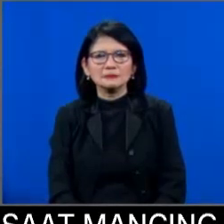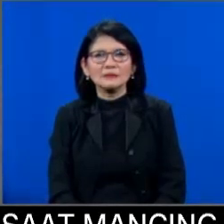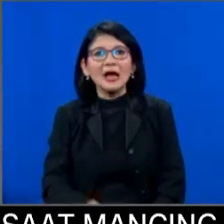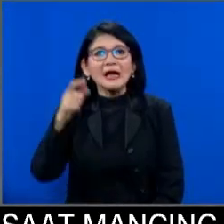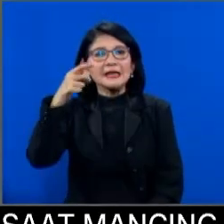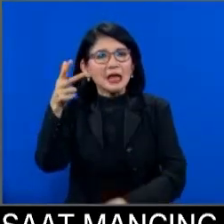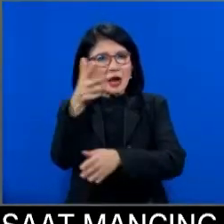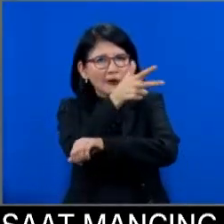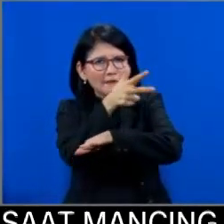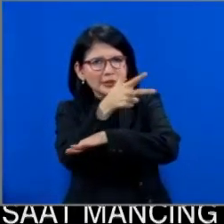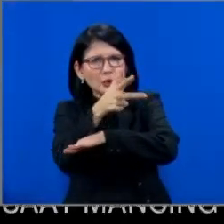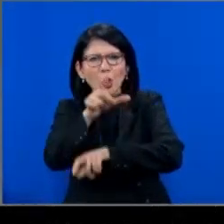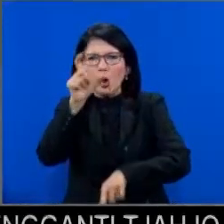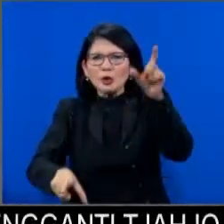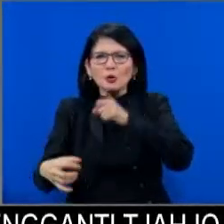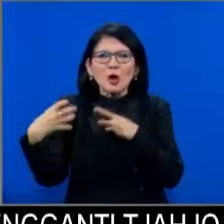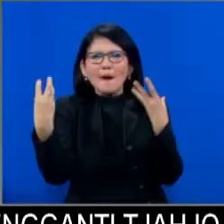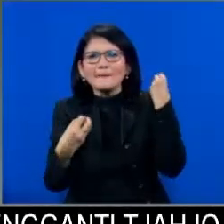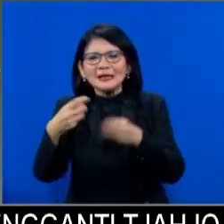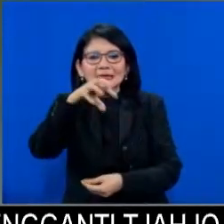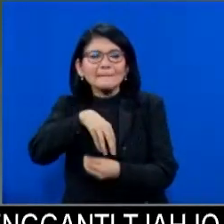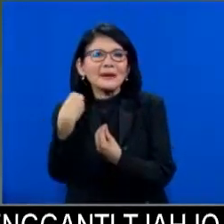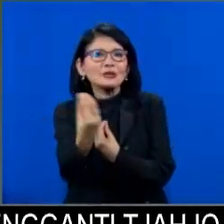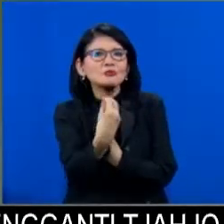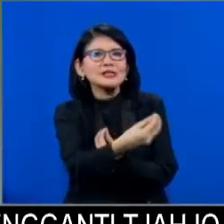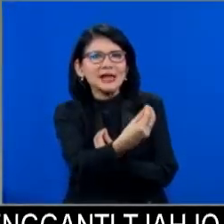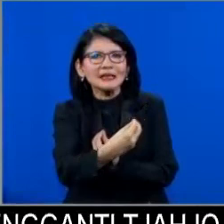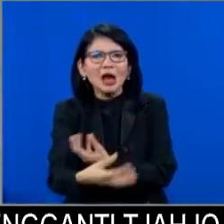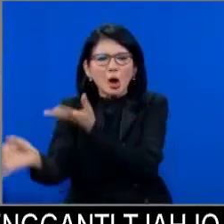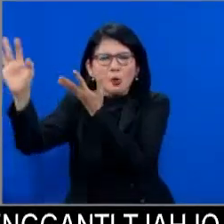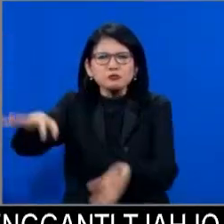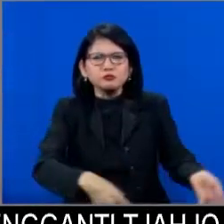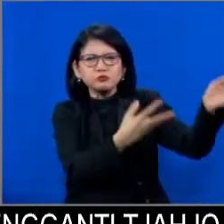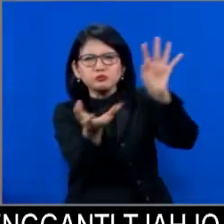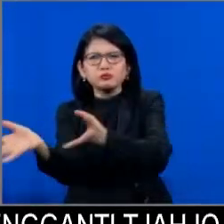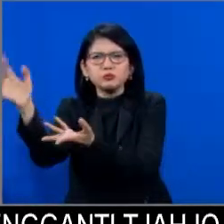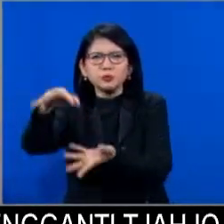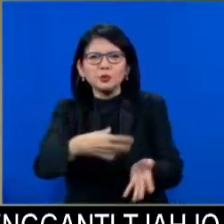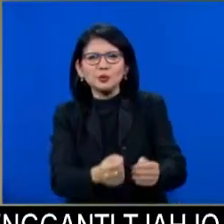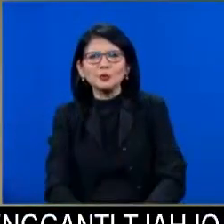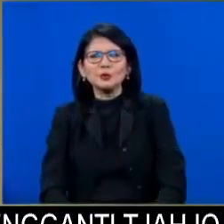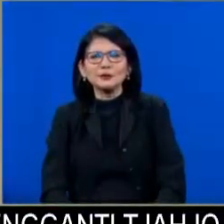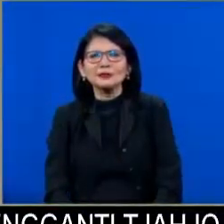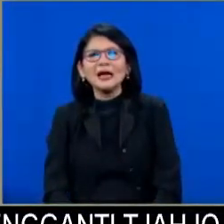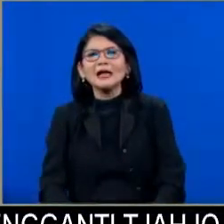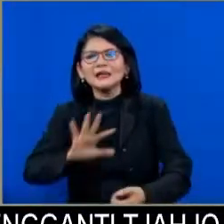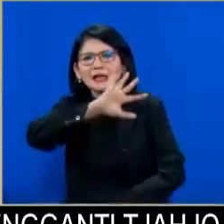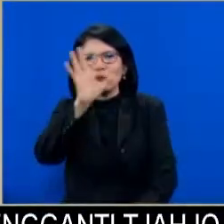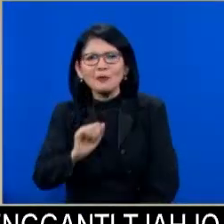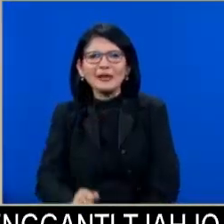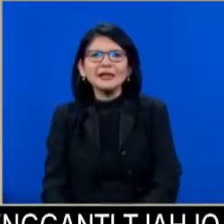Inilah video amatir kepanikan pengunjung objek wisata saat angin kencang menerjang Desa Ketep, Kecamatan Sawangan, Kabupaten Magelang, Jawa